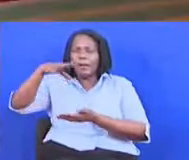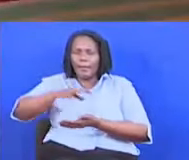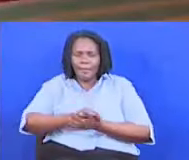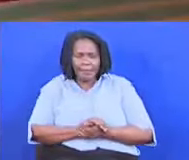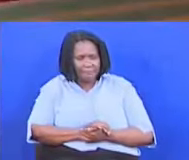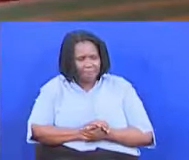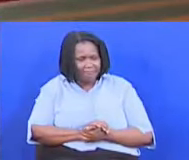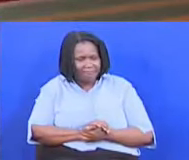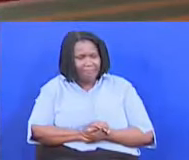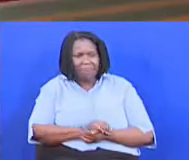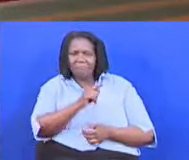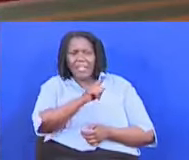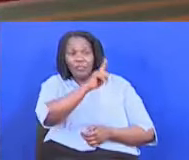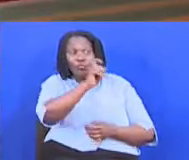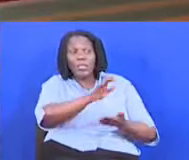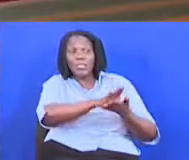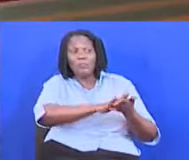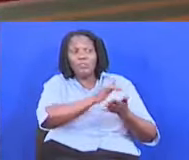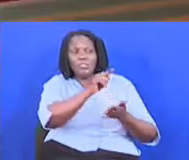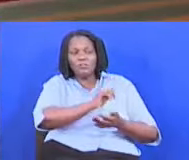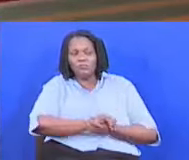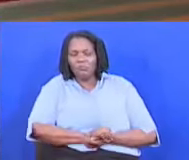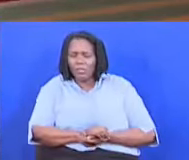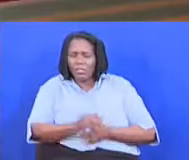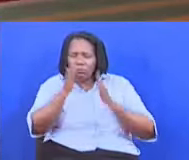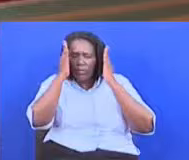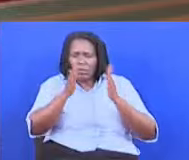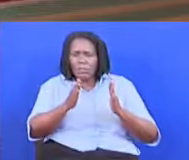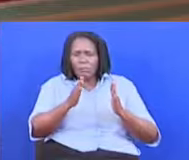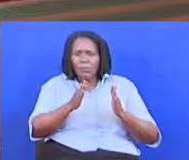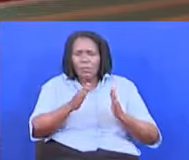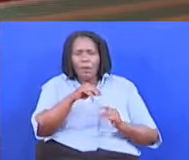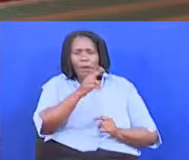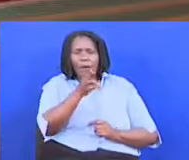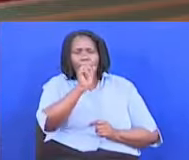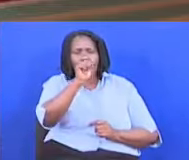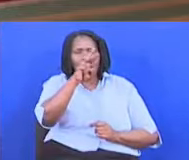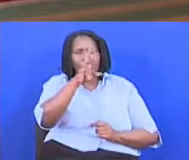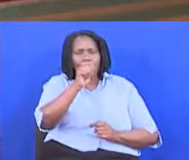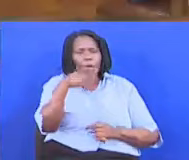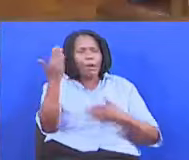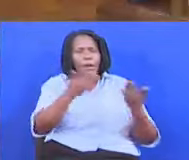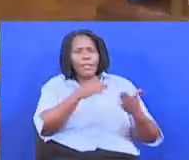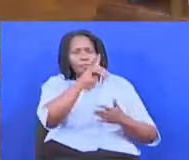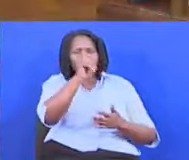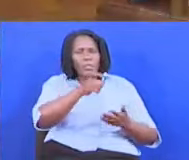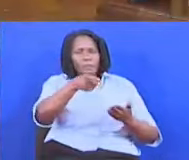litakuja kama swali la msingi. Mheshimiwa Hawa Subira Mwaifunga, swali la nyongeza.